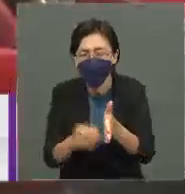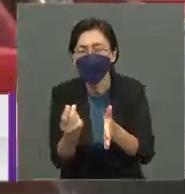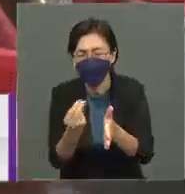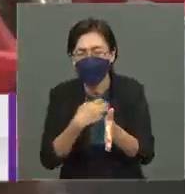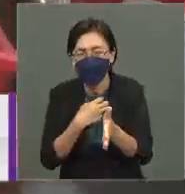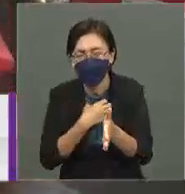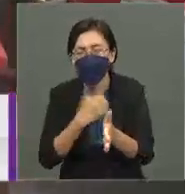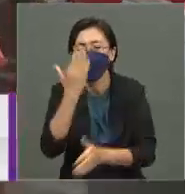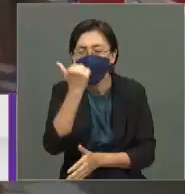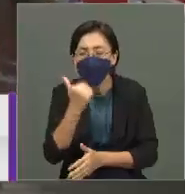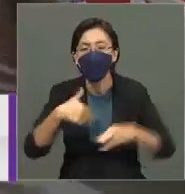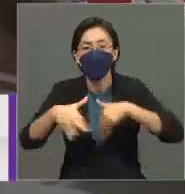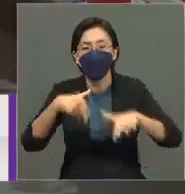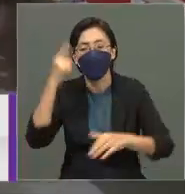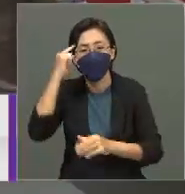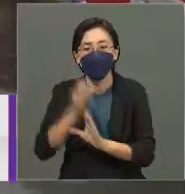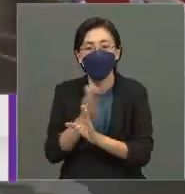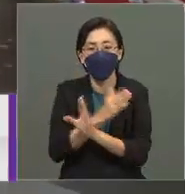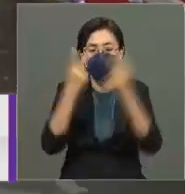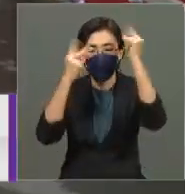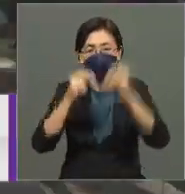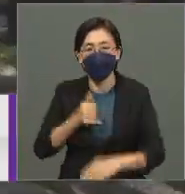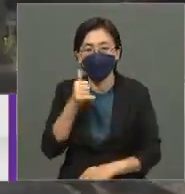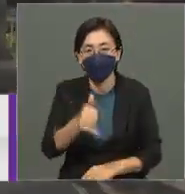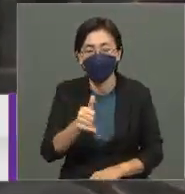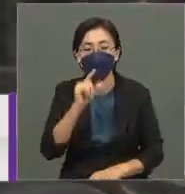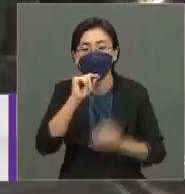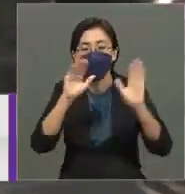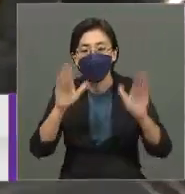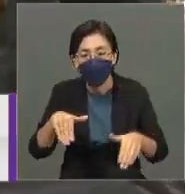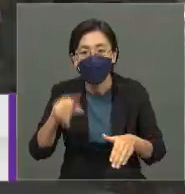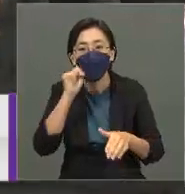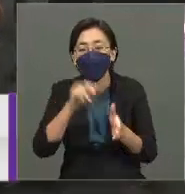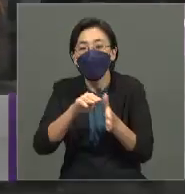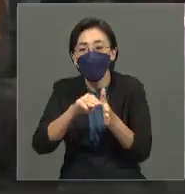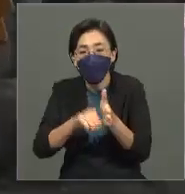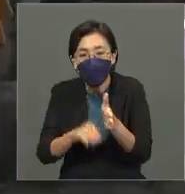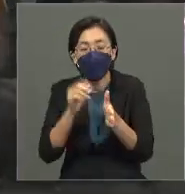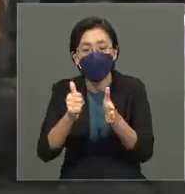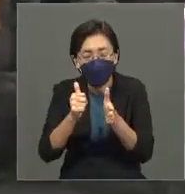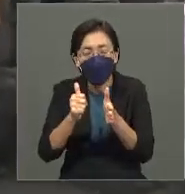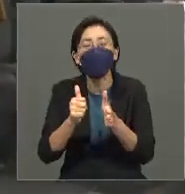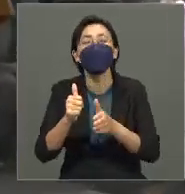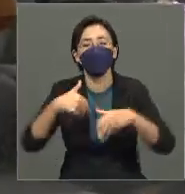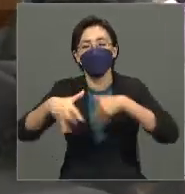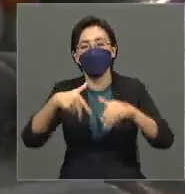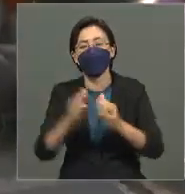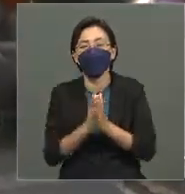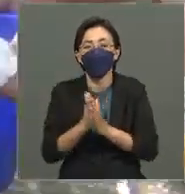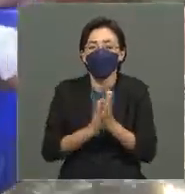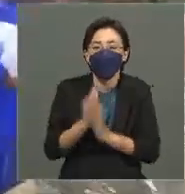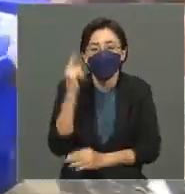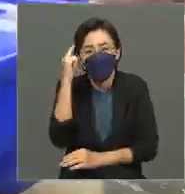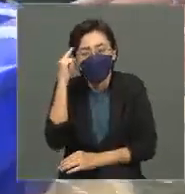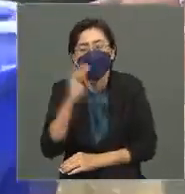ครับเพราะชาวบ้านคาดหวังว่าก่อนหน้านี้นายกไปที่ชัยนาทก็ทำให้น้ำนั้นลดลงเช่นกันนี่เป็นสิ่งหนึ่งที่ชาวบ้านคาดหวังจ